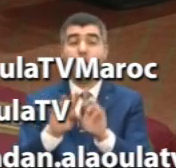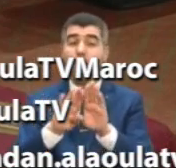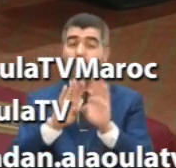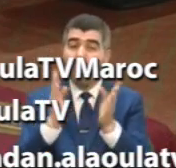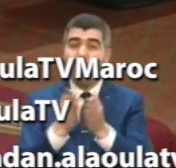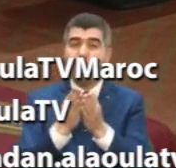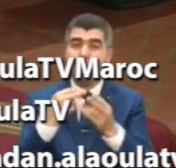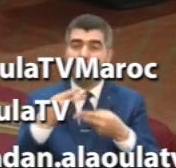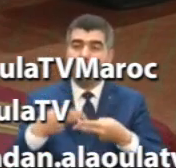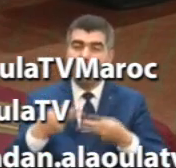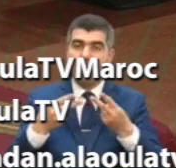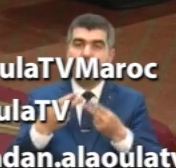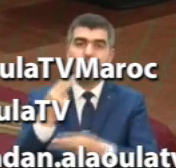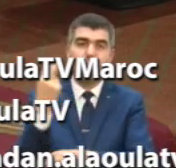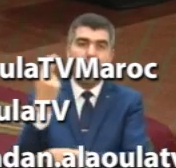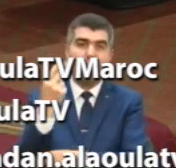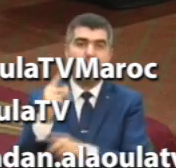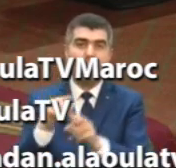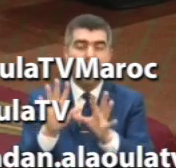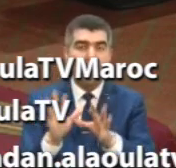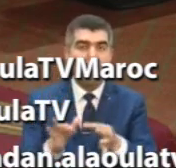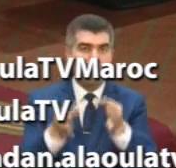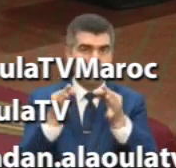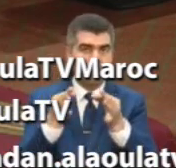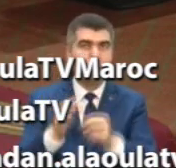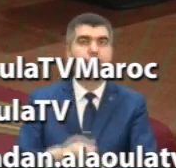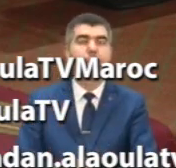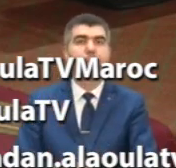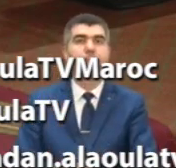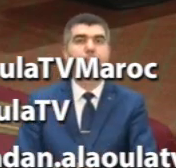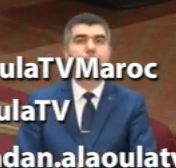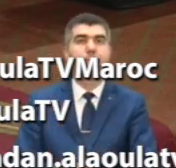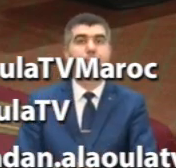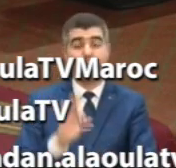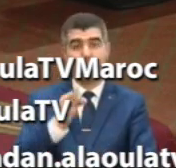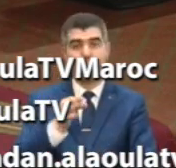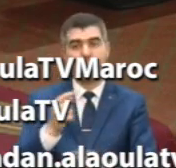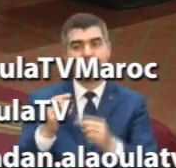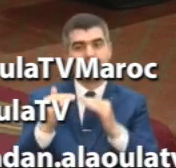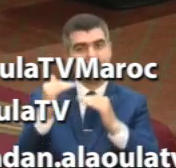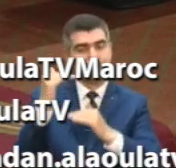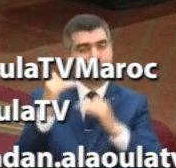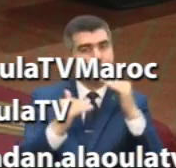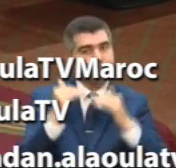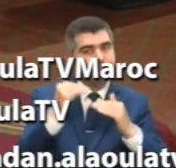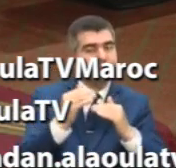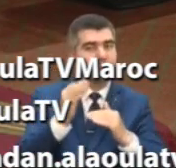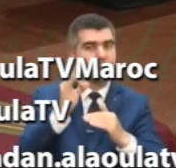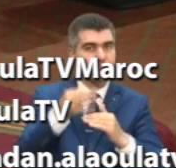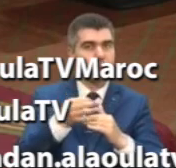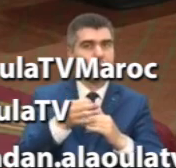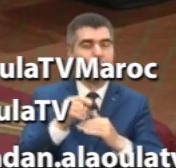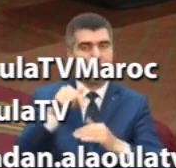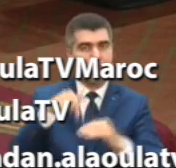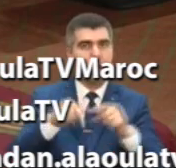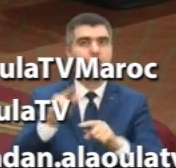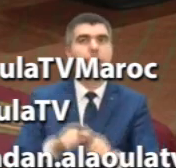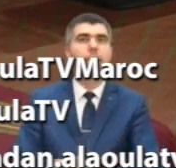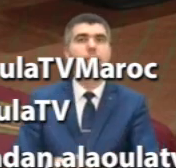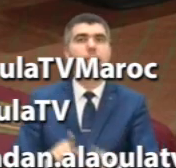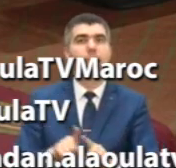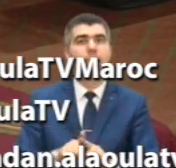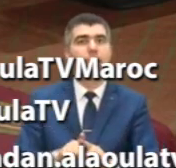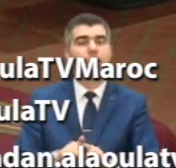كما تفضلتم تبين بالفعل أن هناك تفاوتات مجالية والتي تؤكدها فيما يتعلق